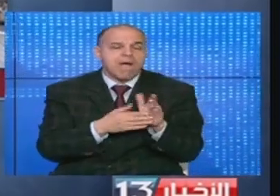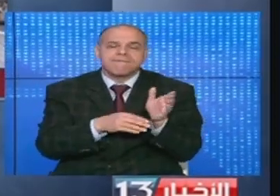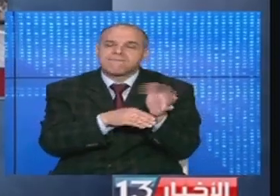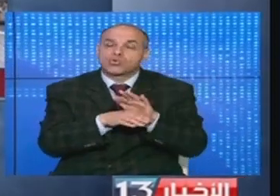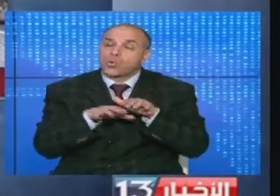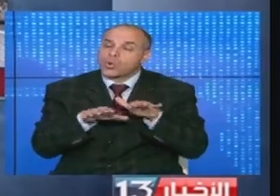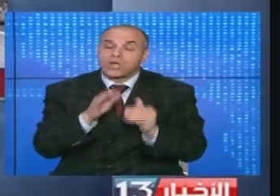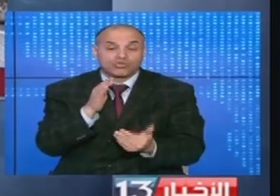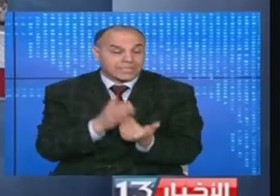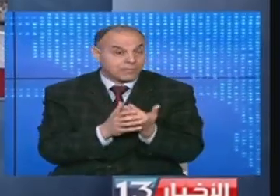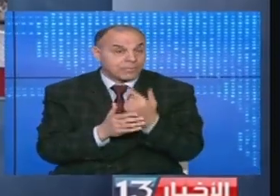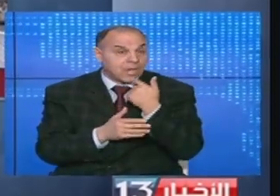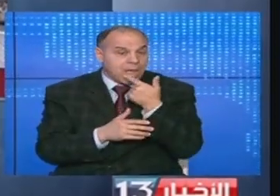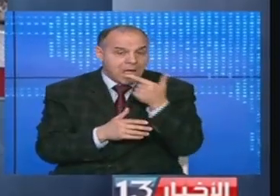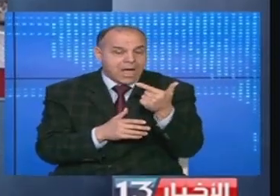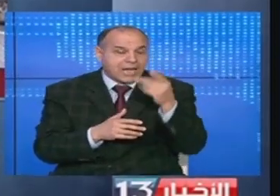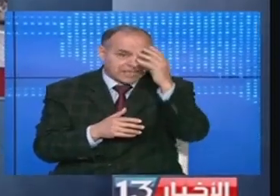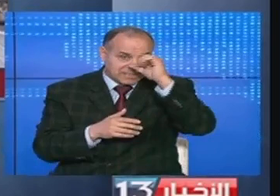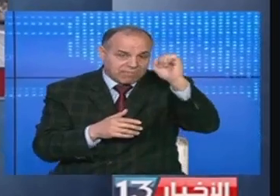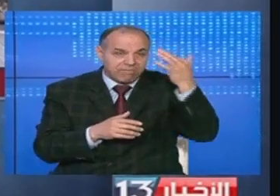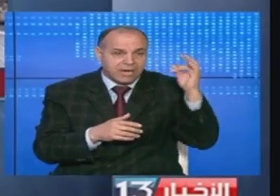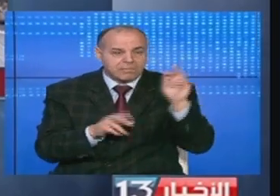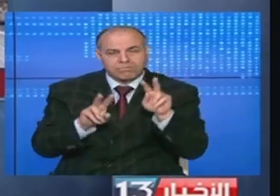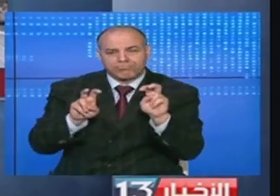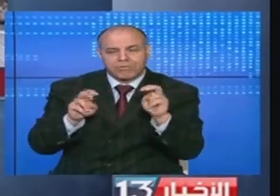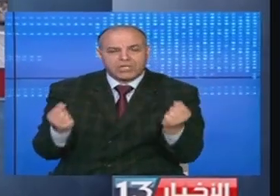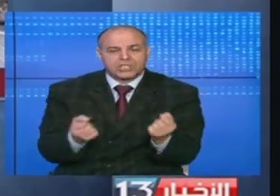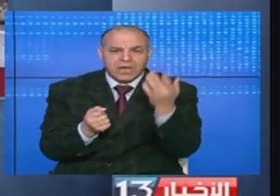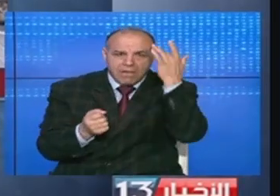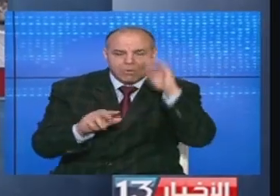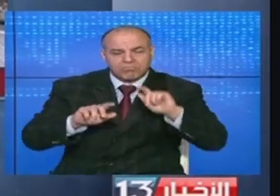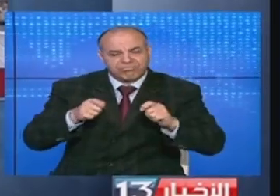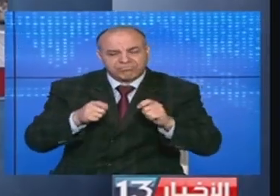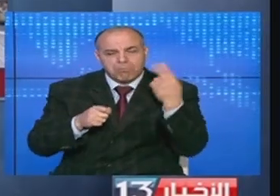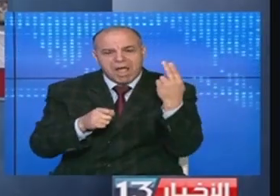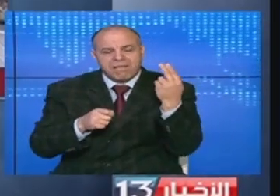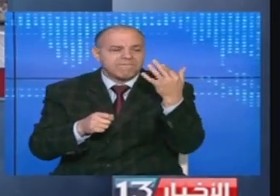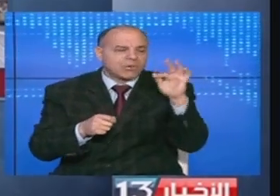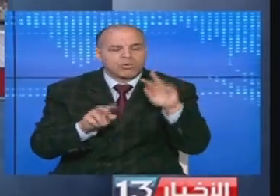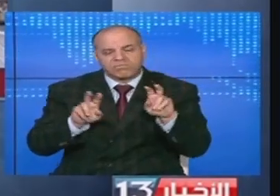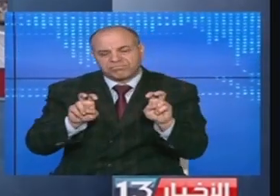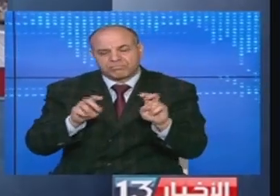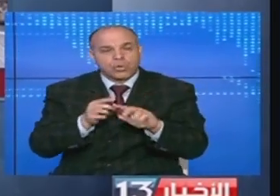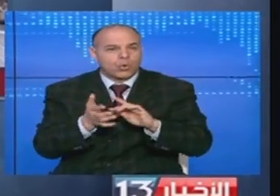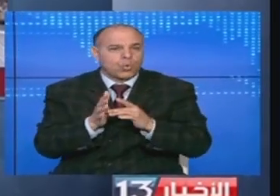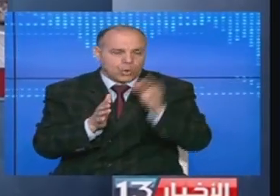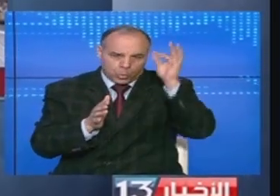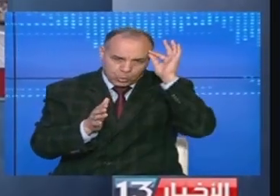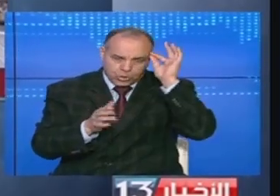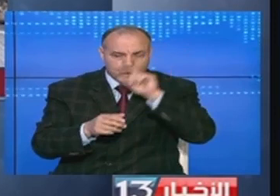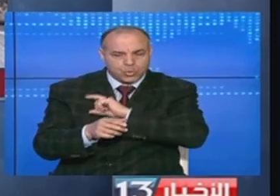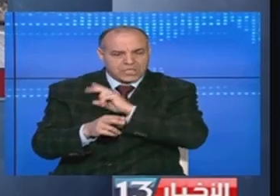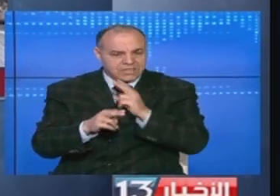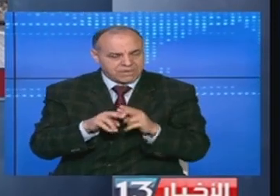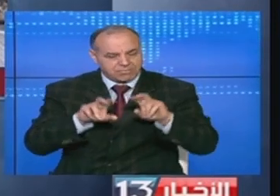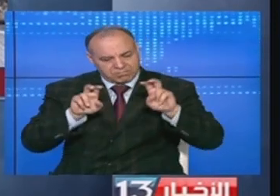المستجده كما اعلن السفير عن تعليق كل الانشطه الثقافيه في المعاهد الفرنسيه بكل من تونس وسوسه